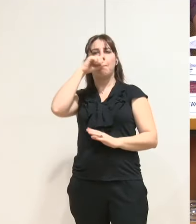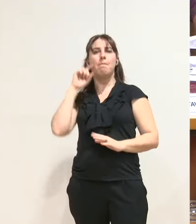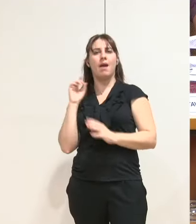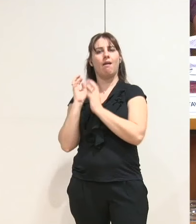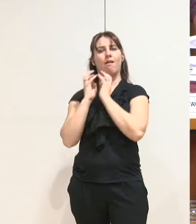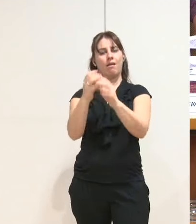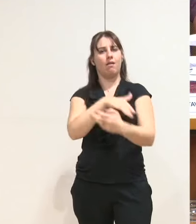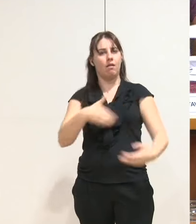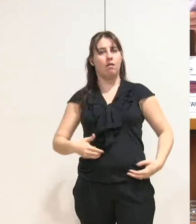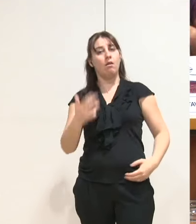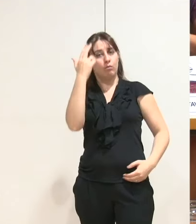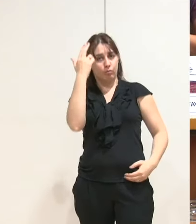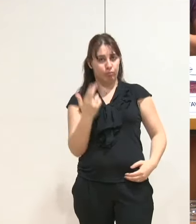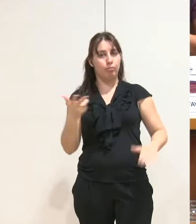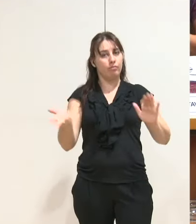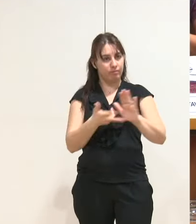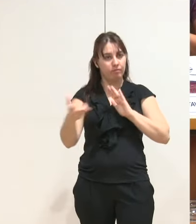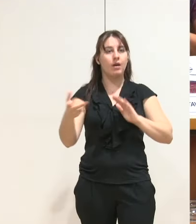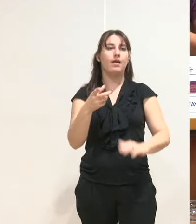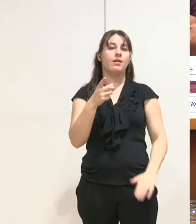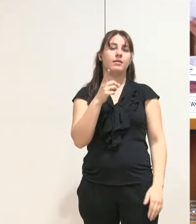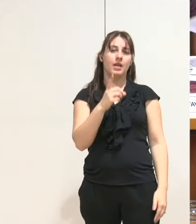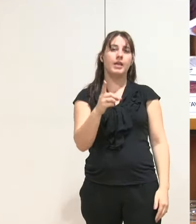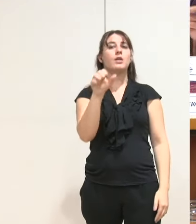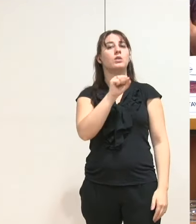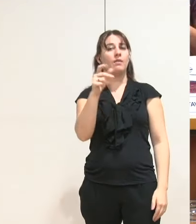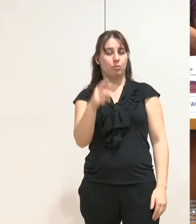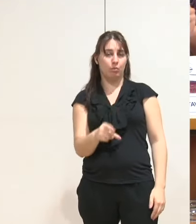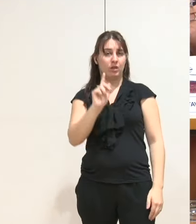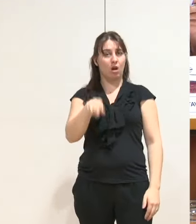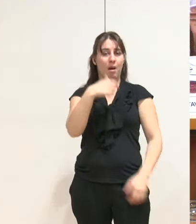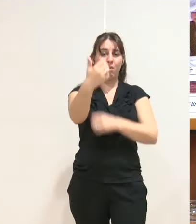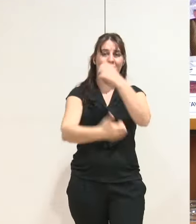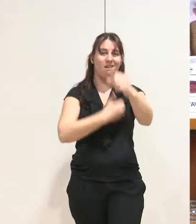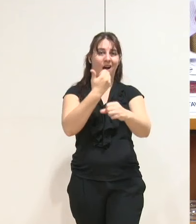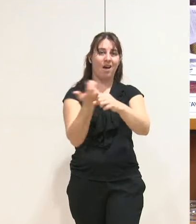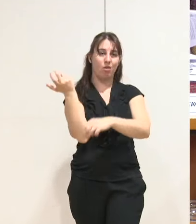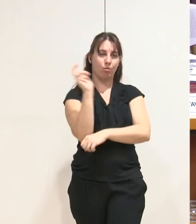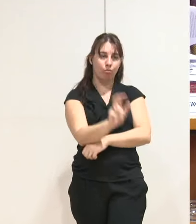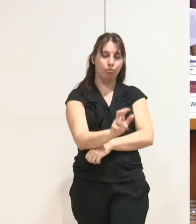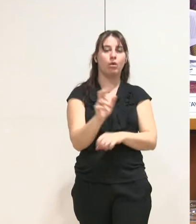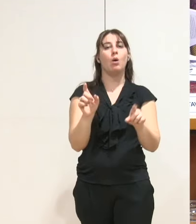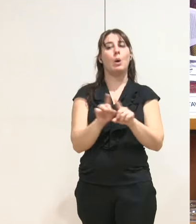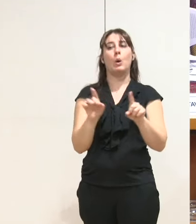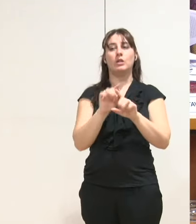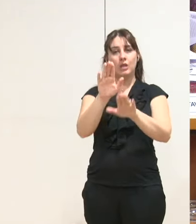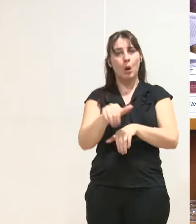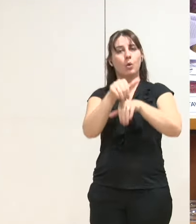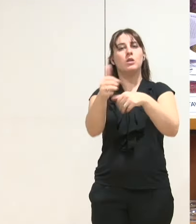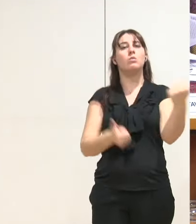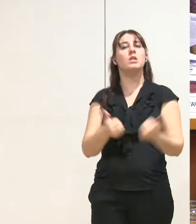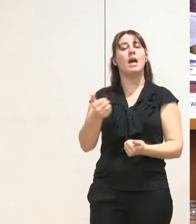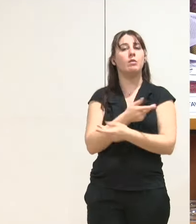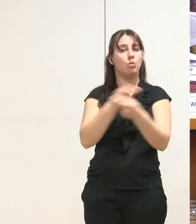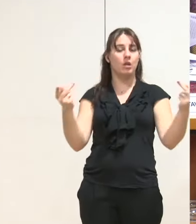procédure de délégation de service public cette procédure va durer environ 1 an et afin d'assurer la continuité de service public il est